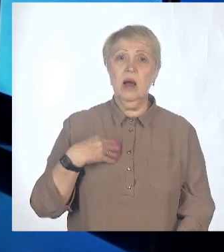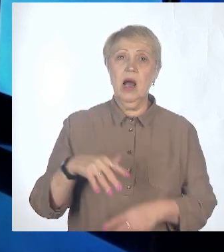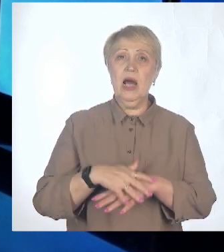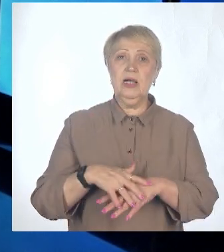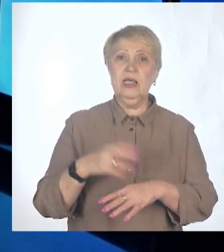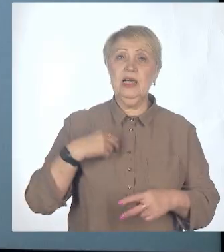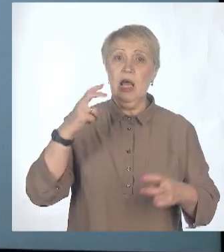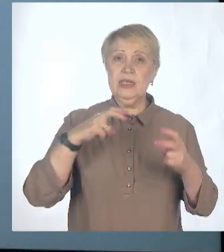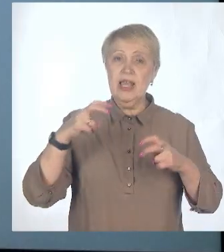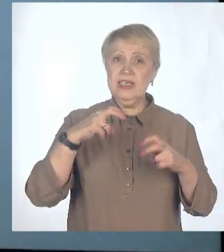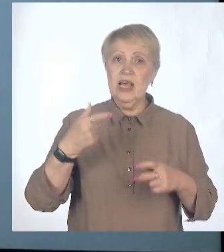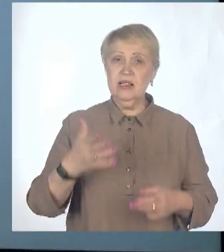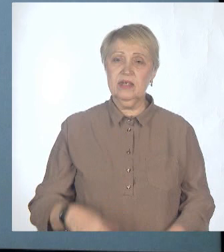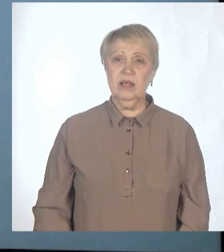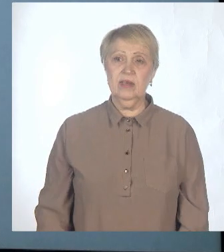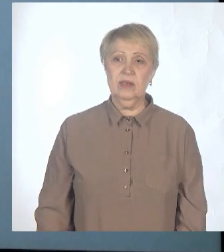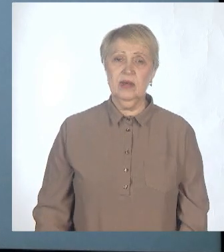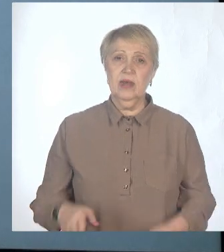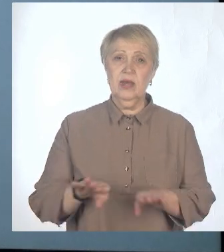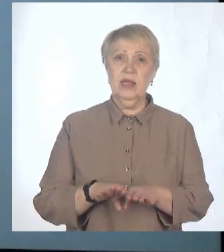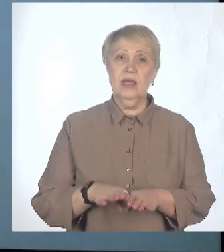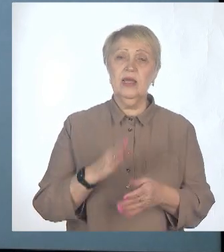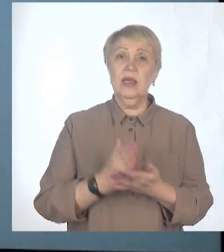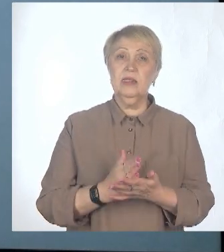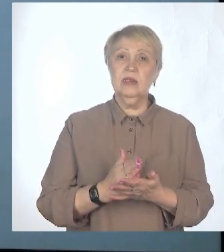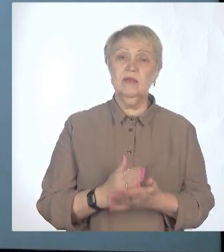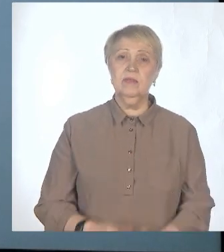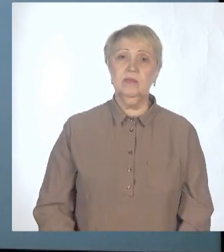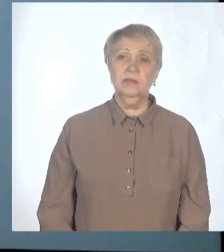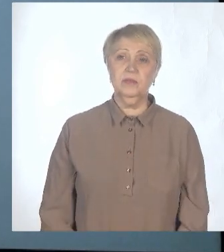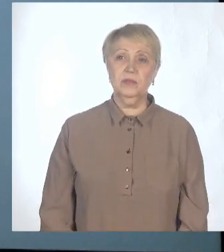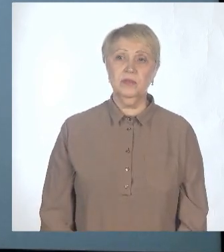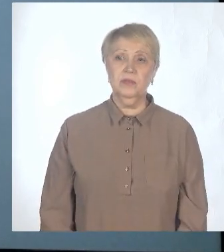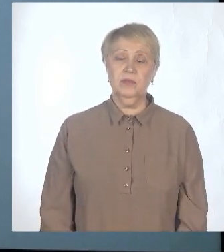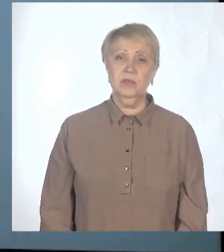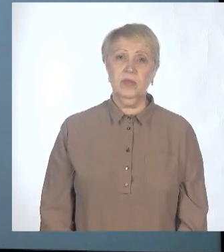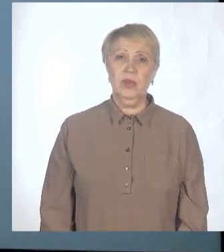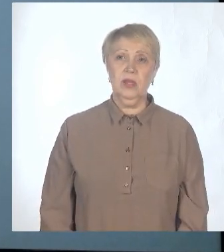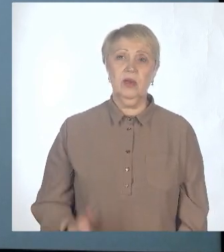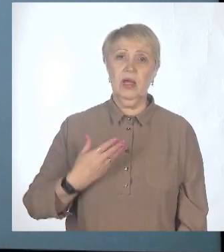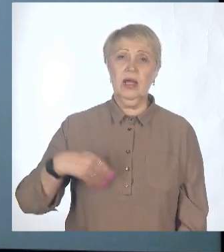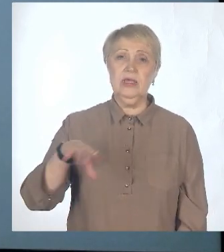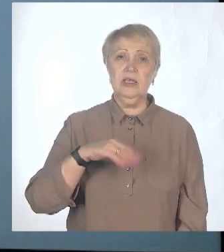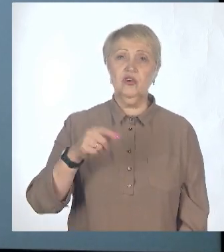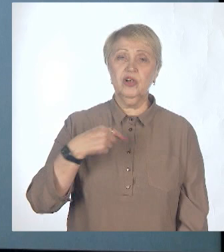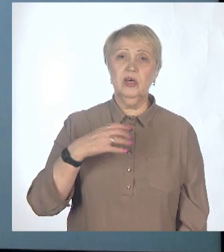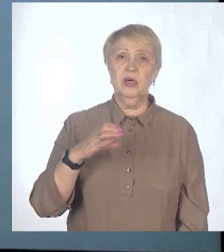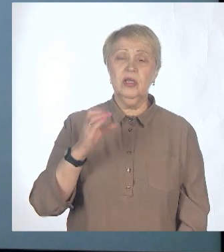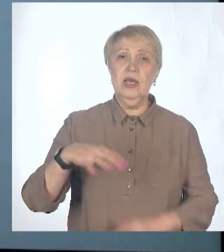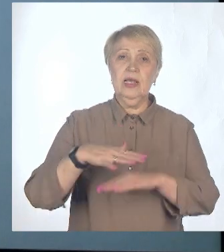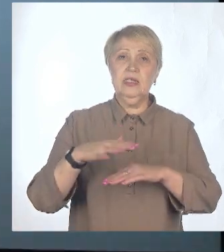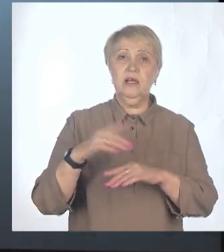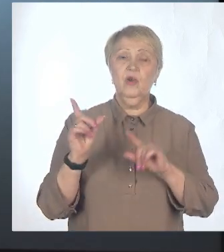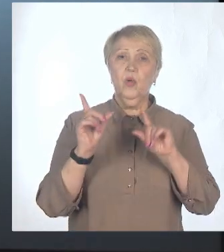Но есть тенденция, что из нашей страны частично уходят